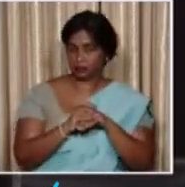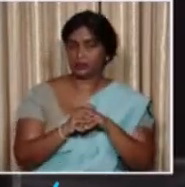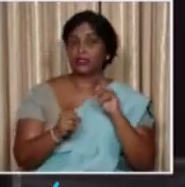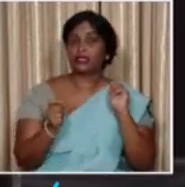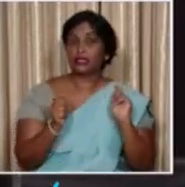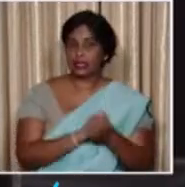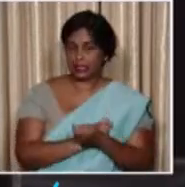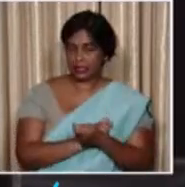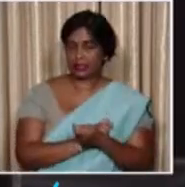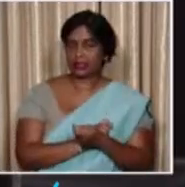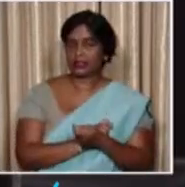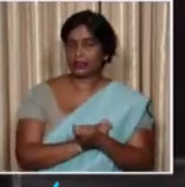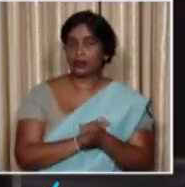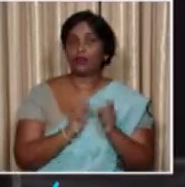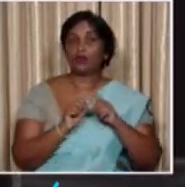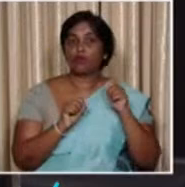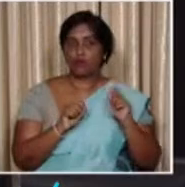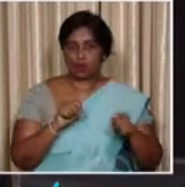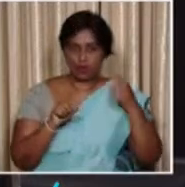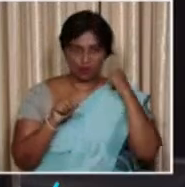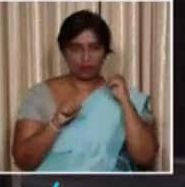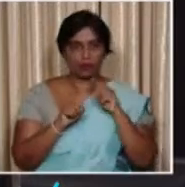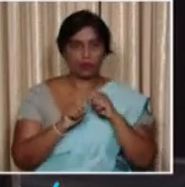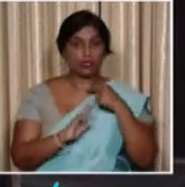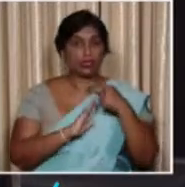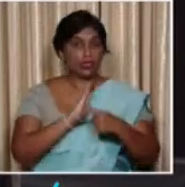ක්‍රිකට් මණ්ඩලය පිළිබඳව